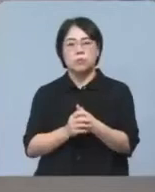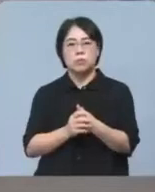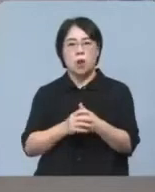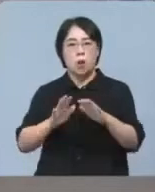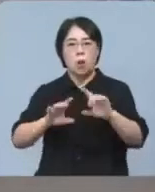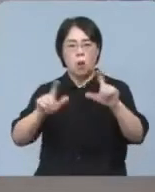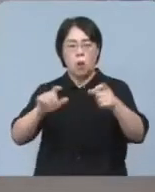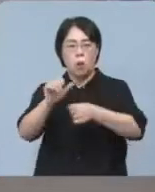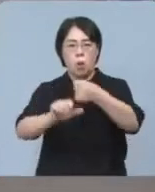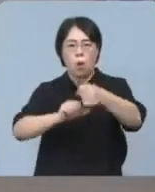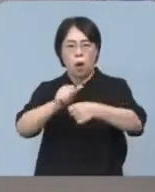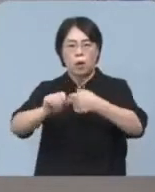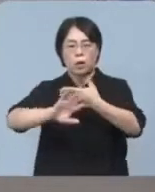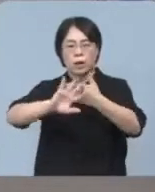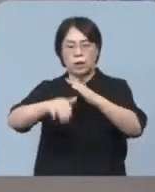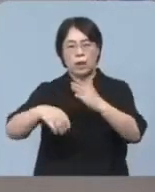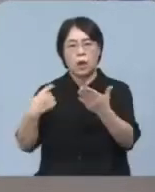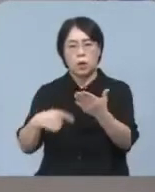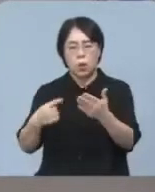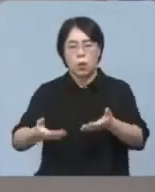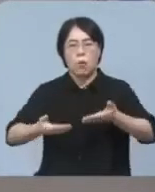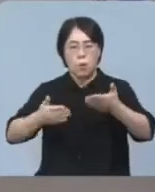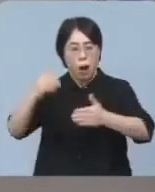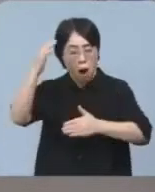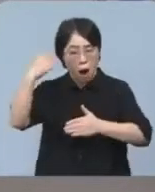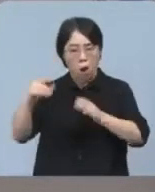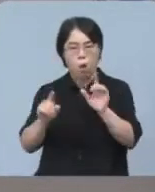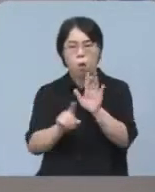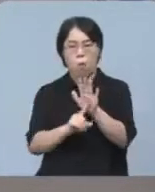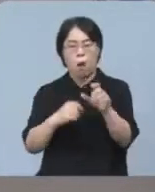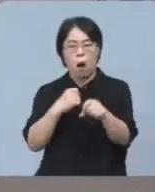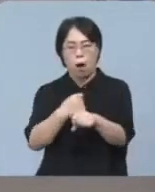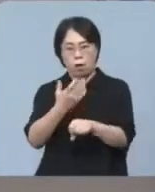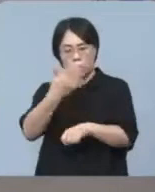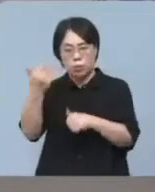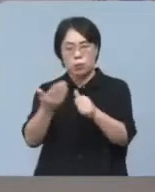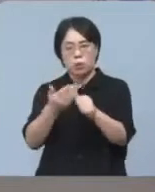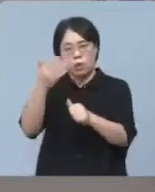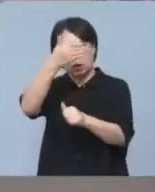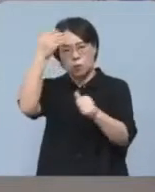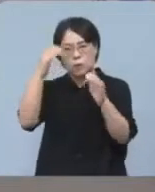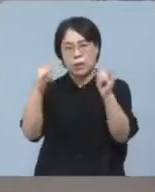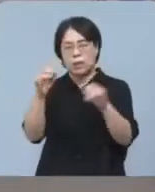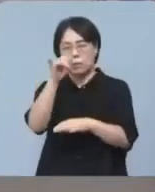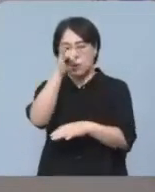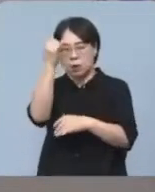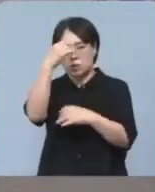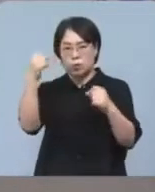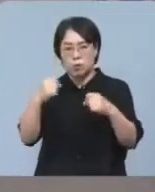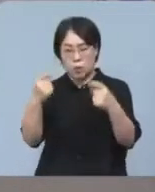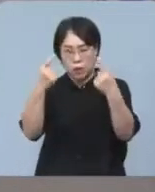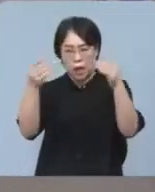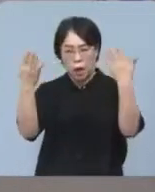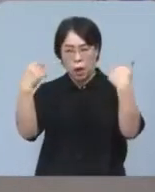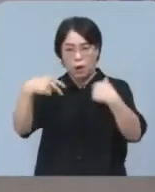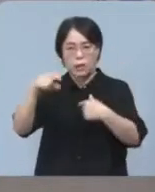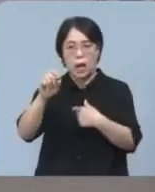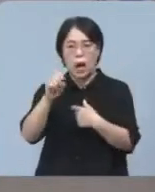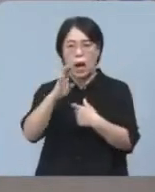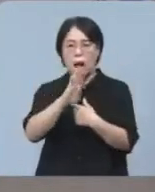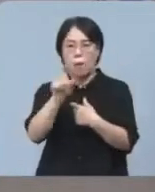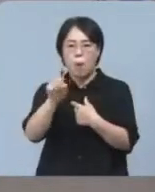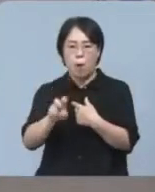올해로 5년째 해외 교육 봉사를 통해 한국을 알리고 꿈을 키워주는 청년들이 있습니다 충북 학대 학교 사범대